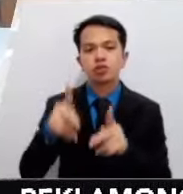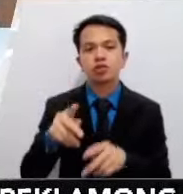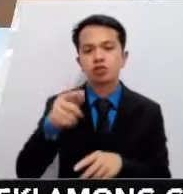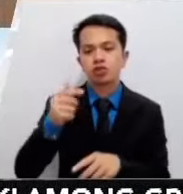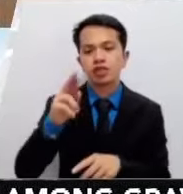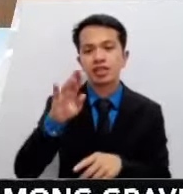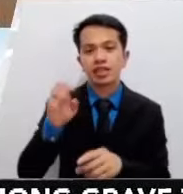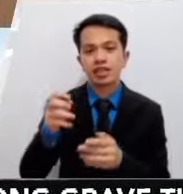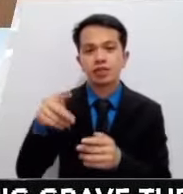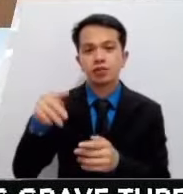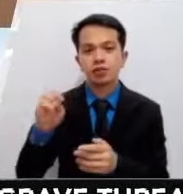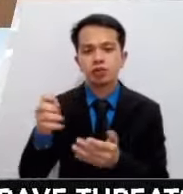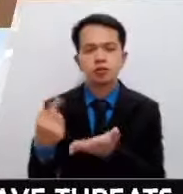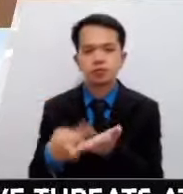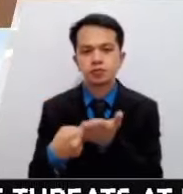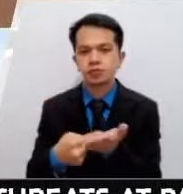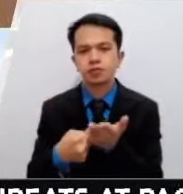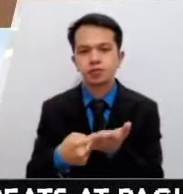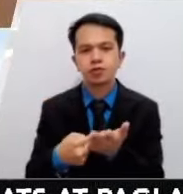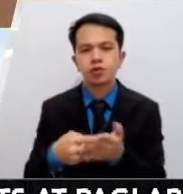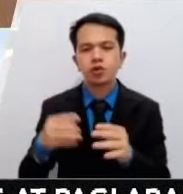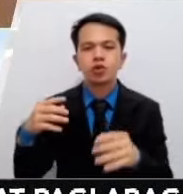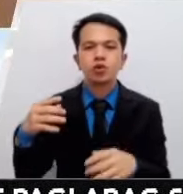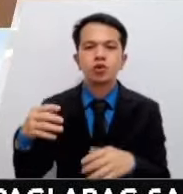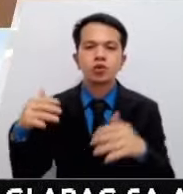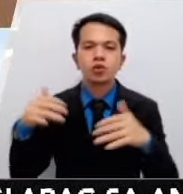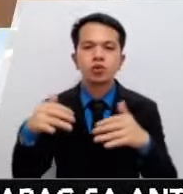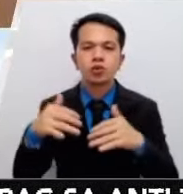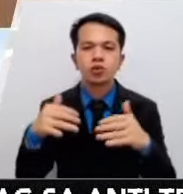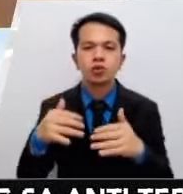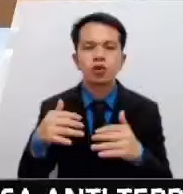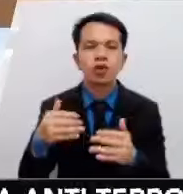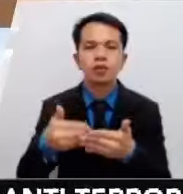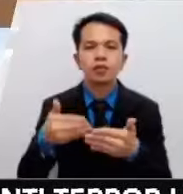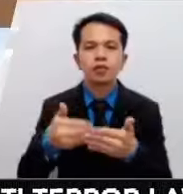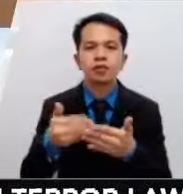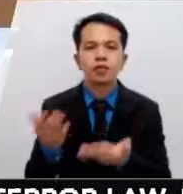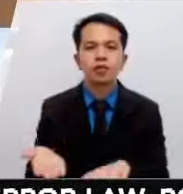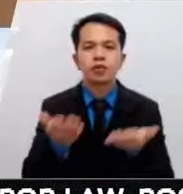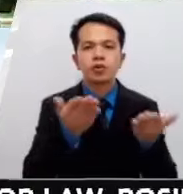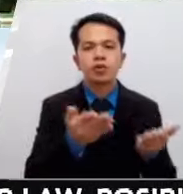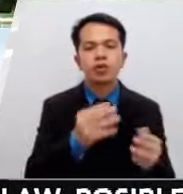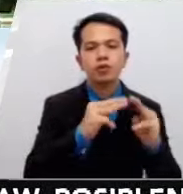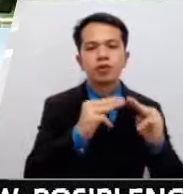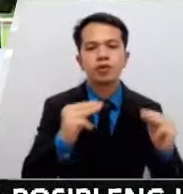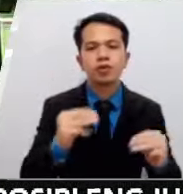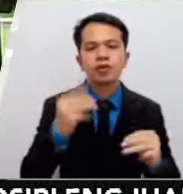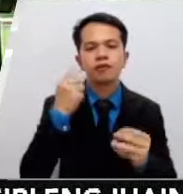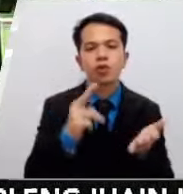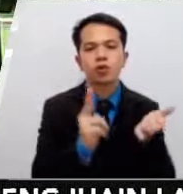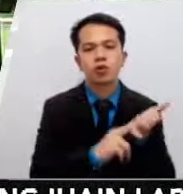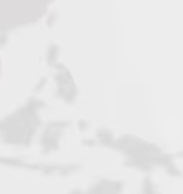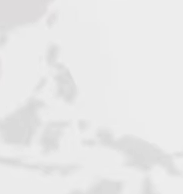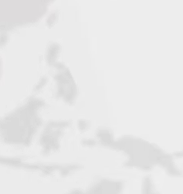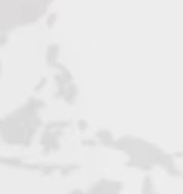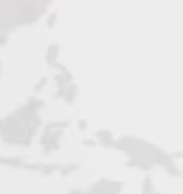ng mga ito sa Bicameral Conference Committee o BICAM bago ipadala sa Malacanang para sa pirma ng Pangulo.